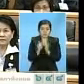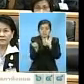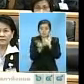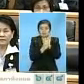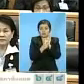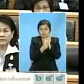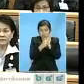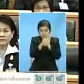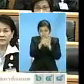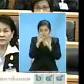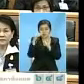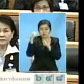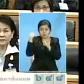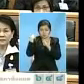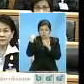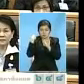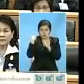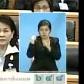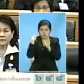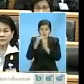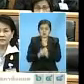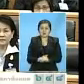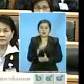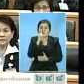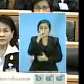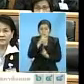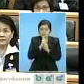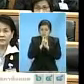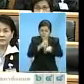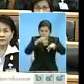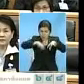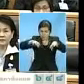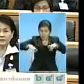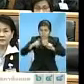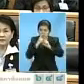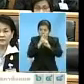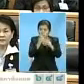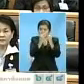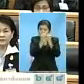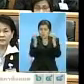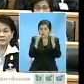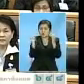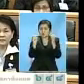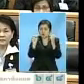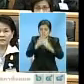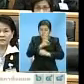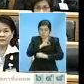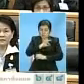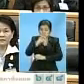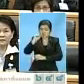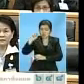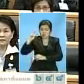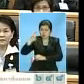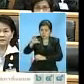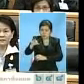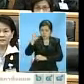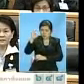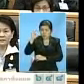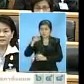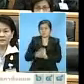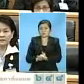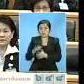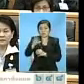ชน์ทับซ้อนครับท่านประธานครับเพราะว่าองค์กรตามรัฐธรรมนูญเลือกวุฒิสมาชิกคัดสรรผมขออนุญาตเรียกว่าวุฒิสมาชิกแต่งตั้